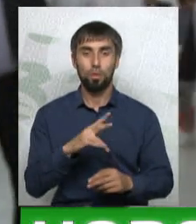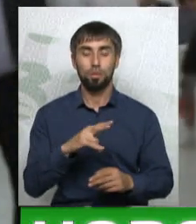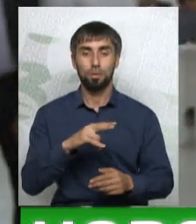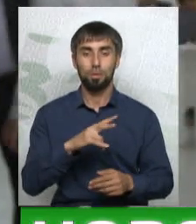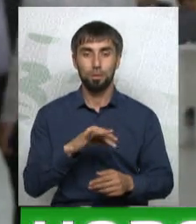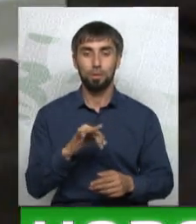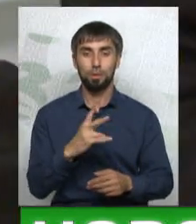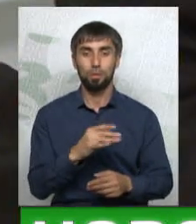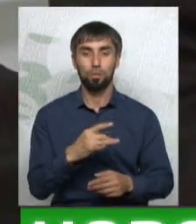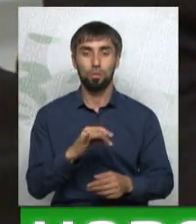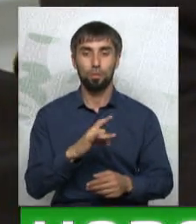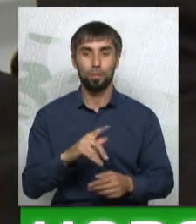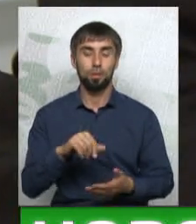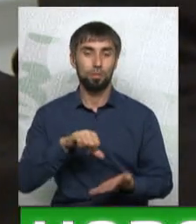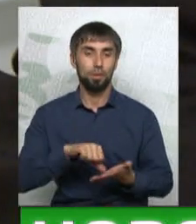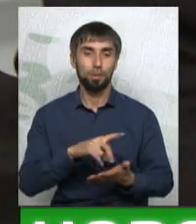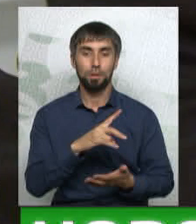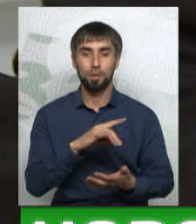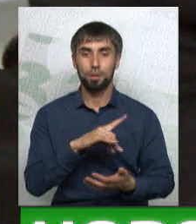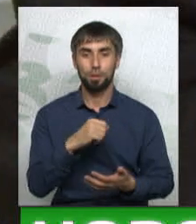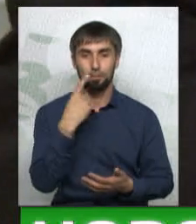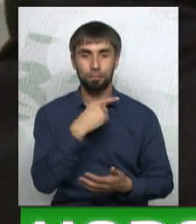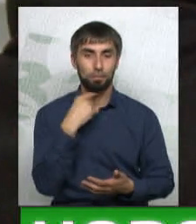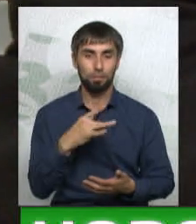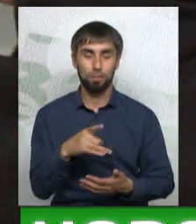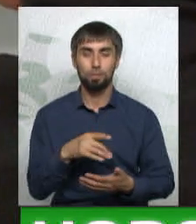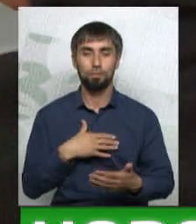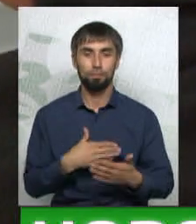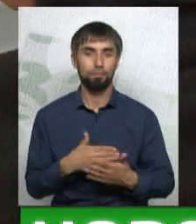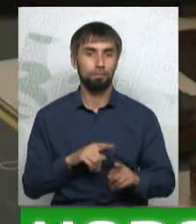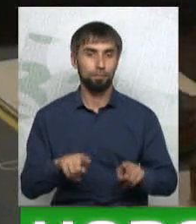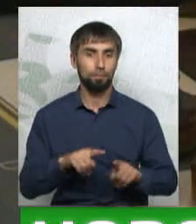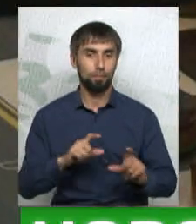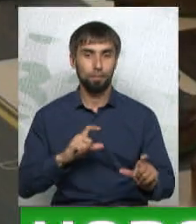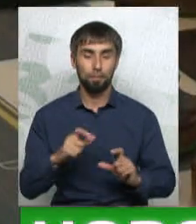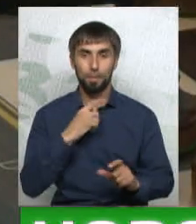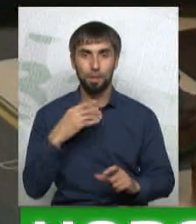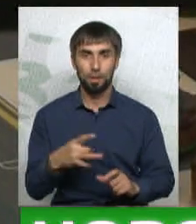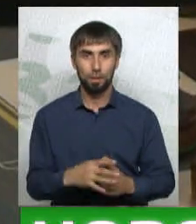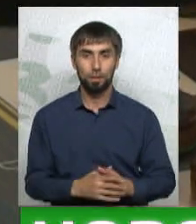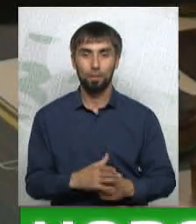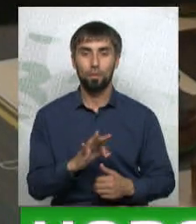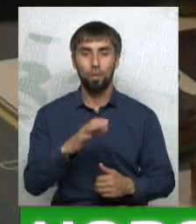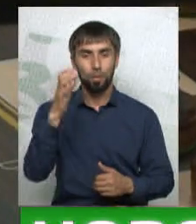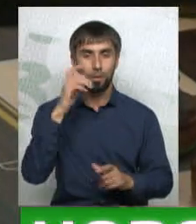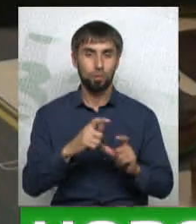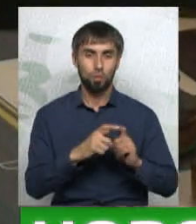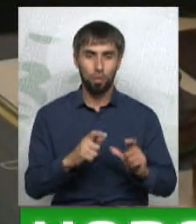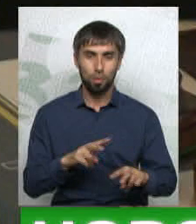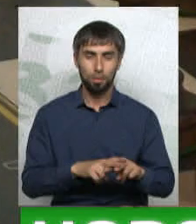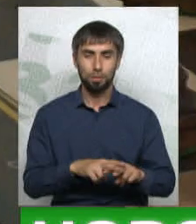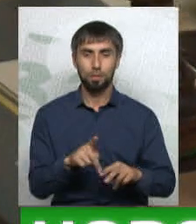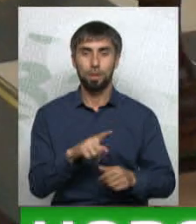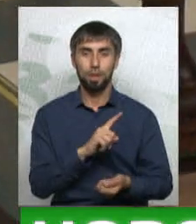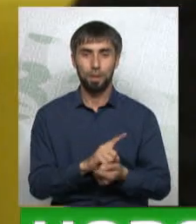на достойном уровне. На протяжении последних лет ведется активная популяризация шахмат в Ингушетии. В образовательных учреждениях